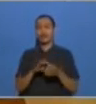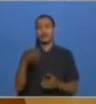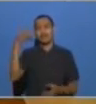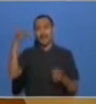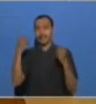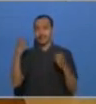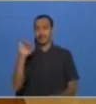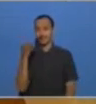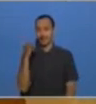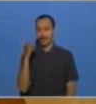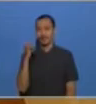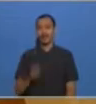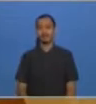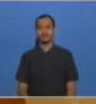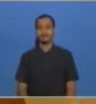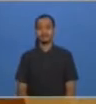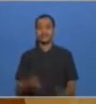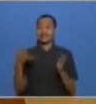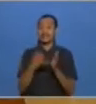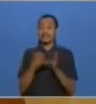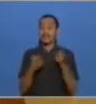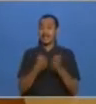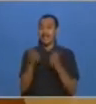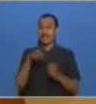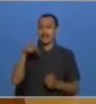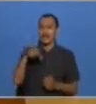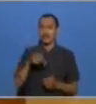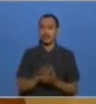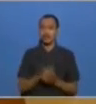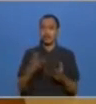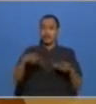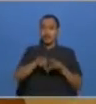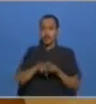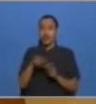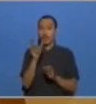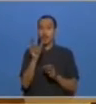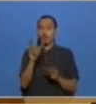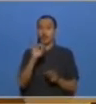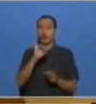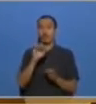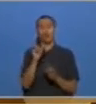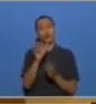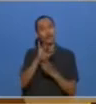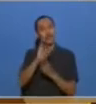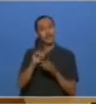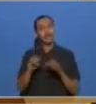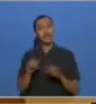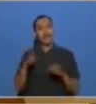Istimewa Yogyakarta. Segala isi dari kegiatan ini tentunya tidak mencerminkan pandangan Uni Eropa. Saya Vira